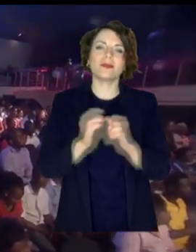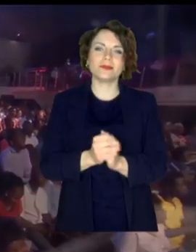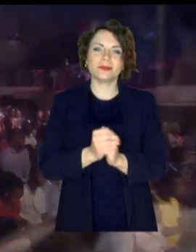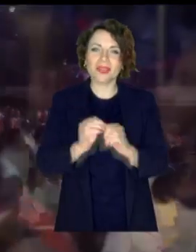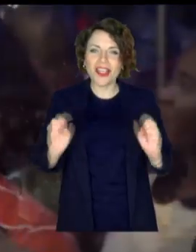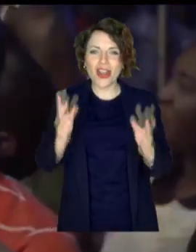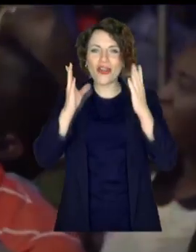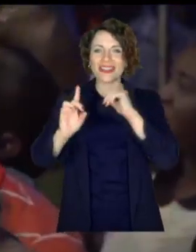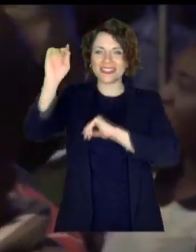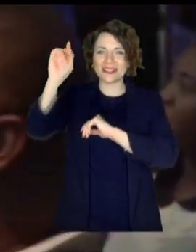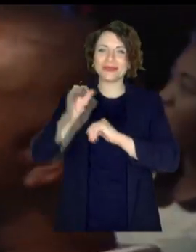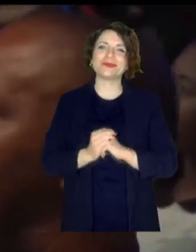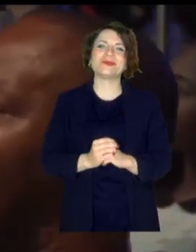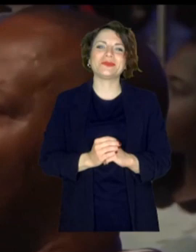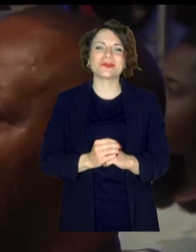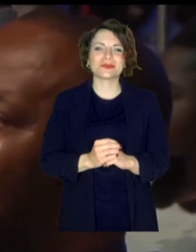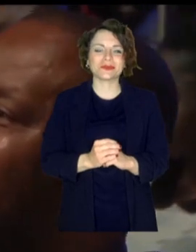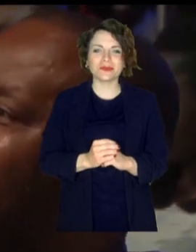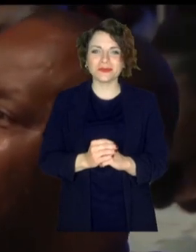Gloria a Dio!